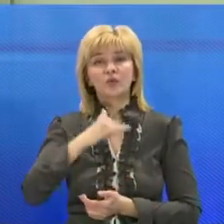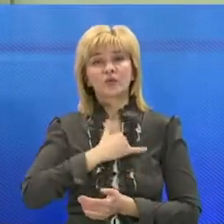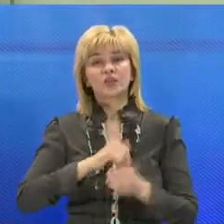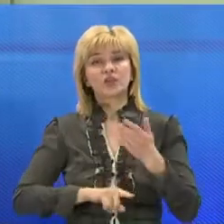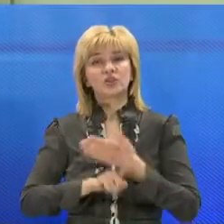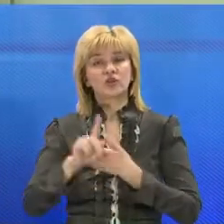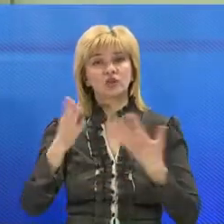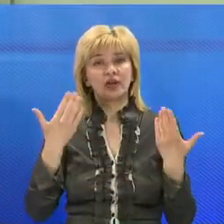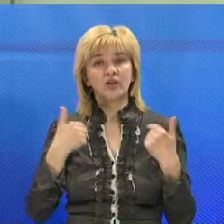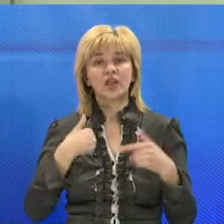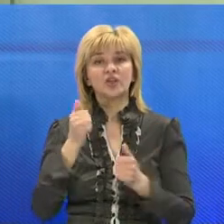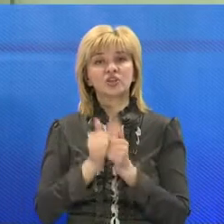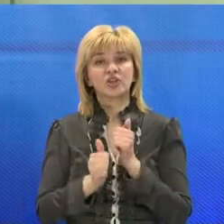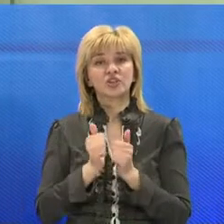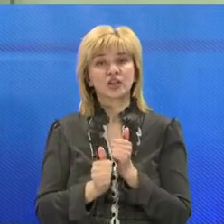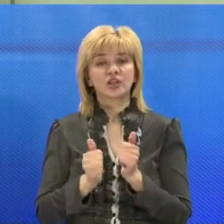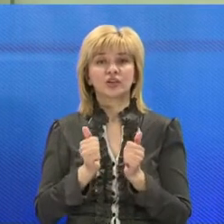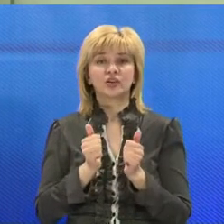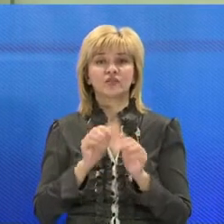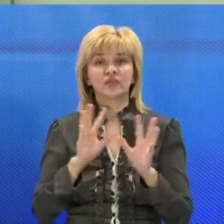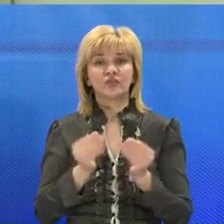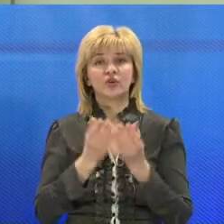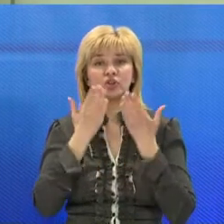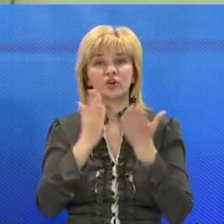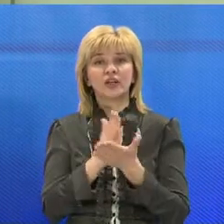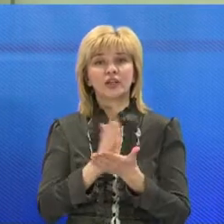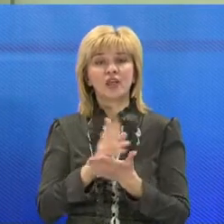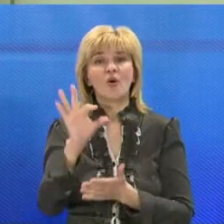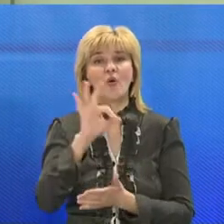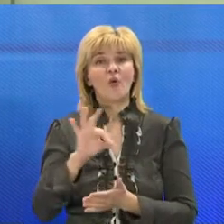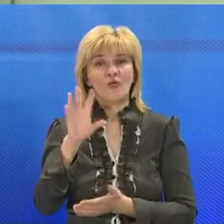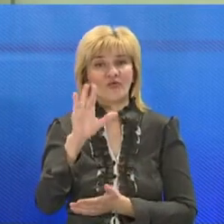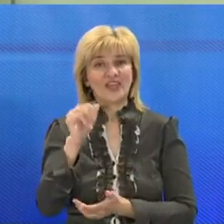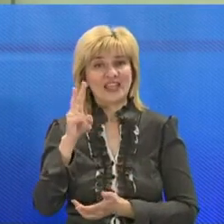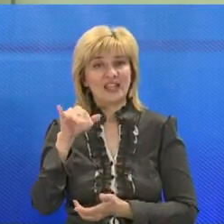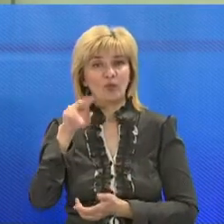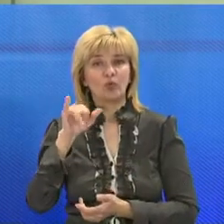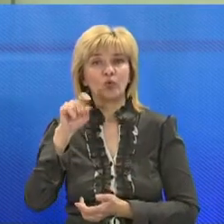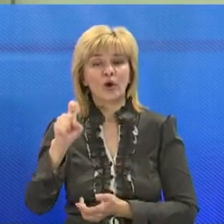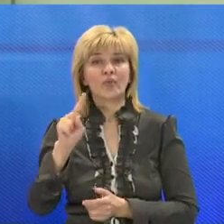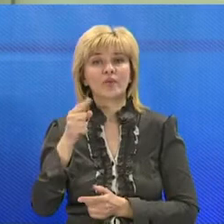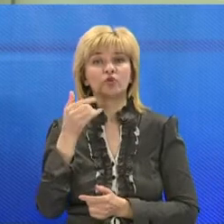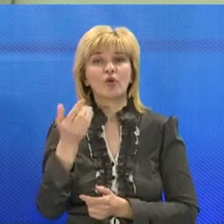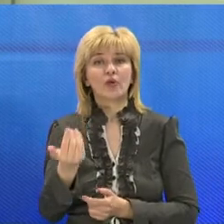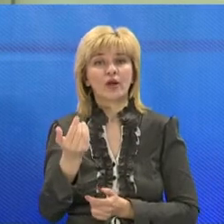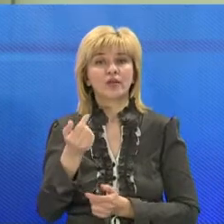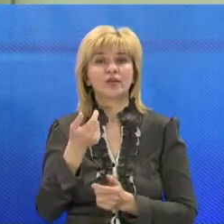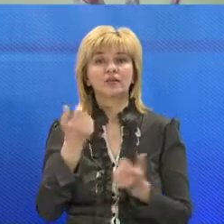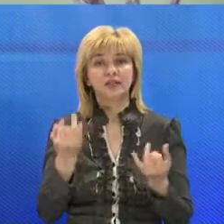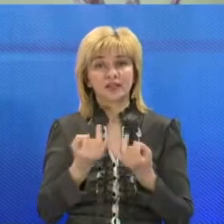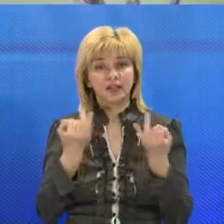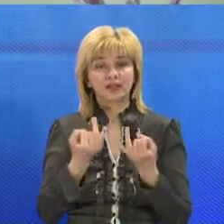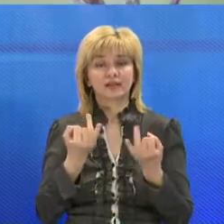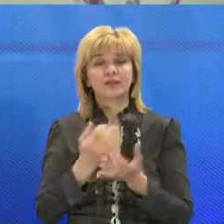я чаще всего читаю книжки про Винни-Пуха, потому что они очень интересные. И сюжет там очень милый.